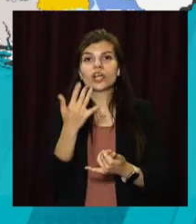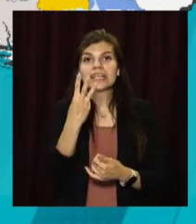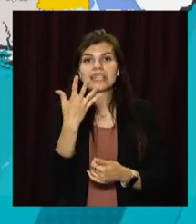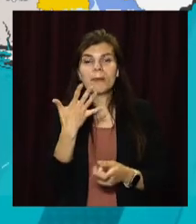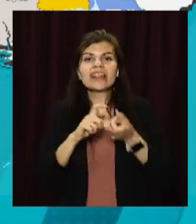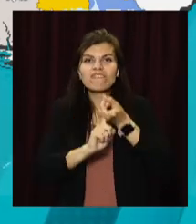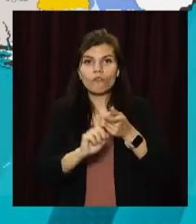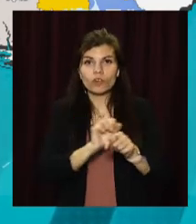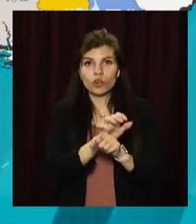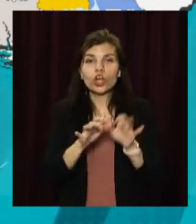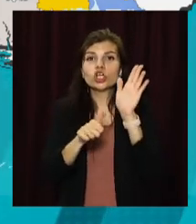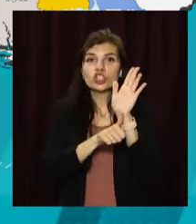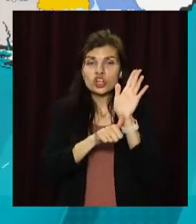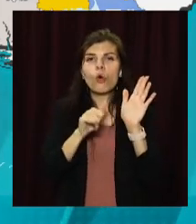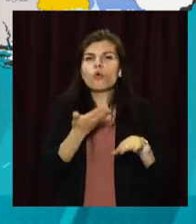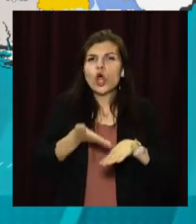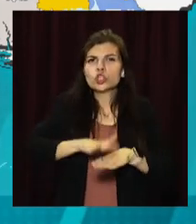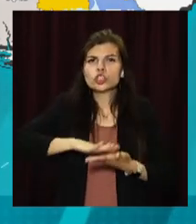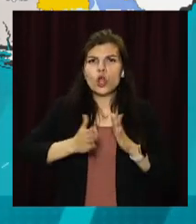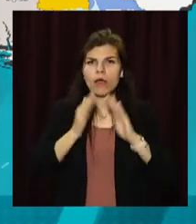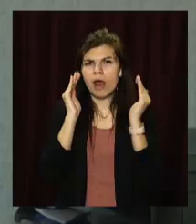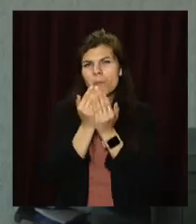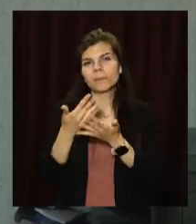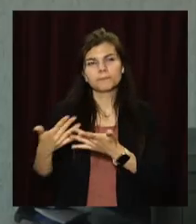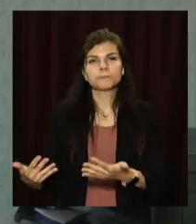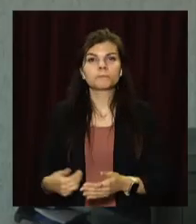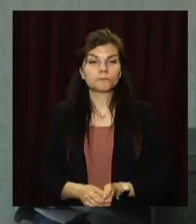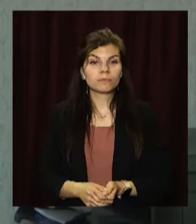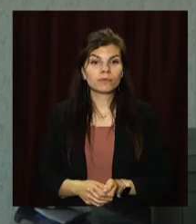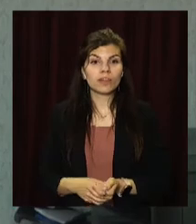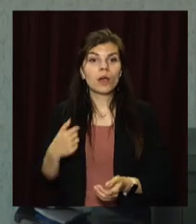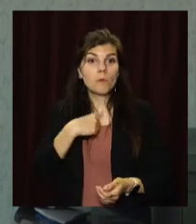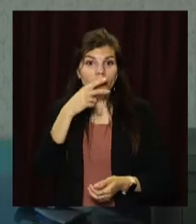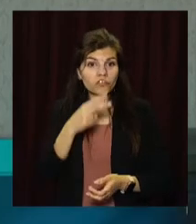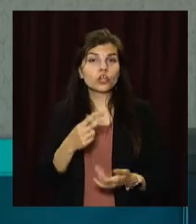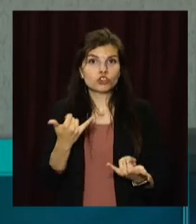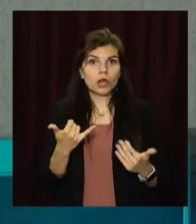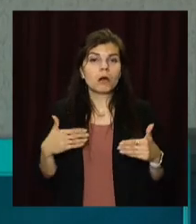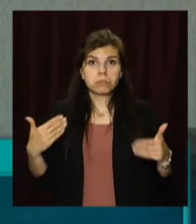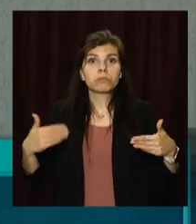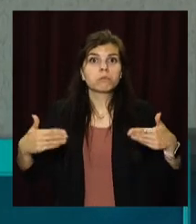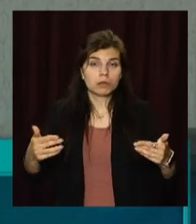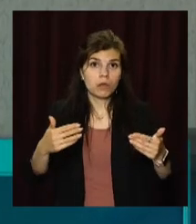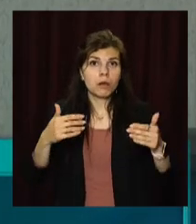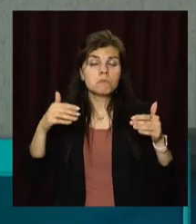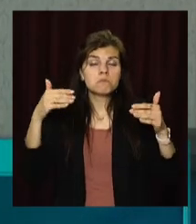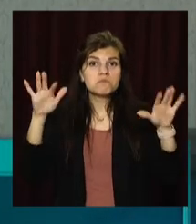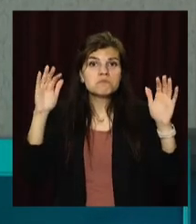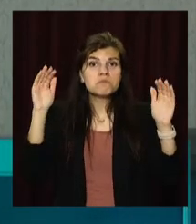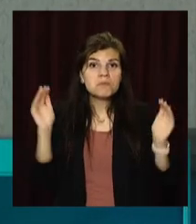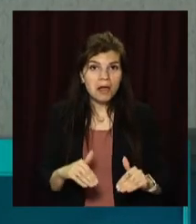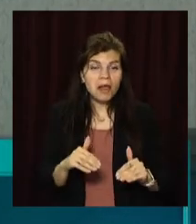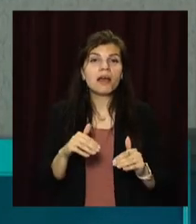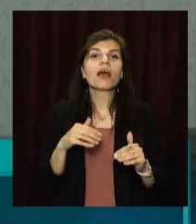35 інфікованих, 6 з яких у тяжкому стані. Ми бачимо тенденцію поміншення заболіваємості,